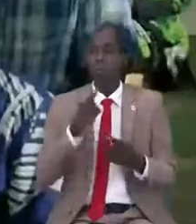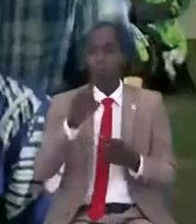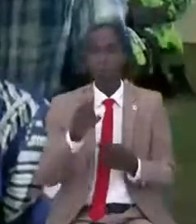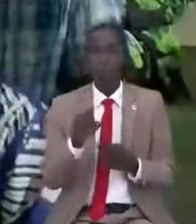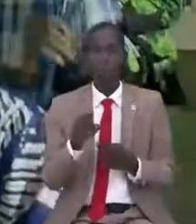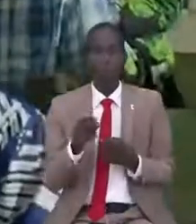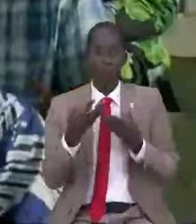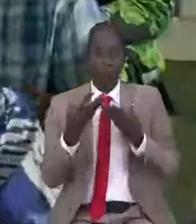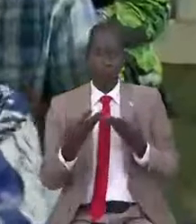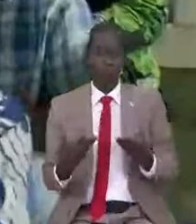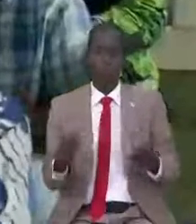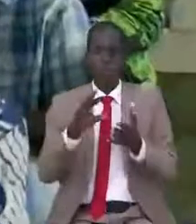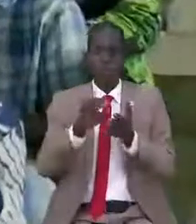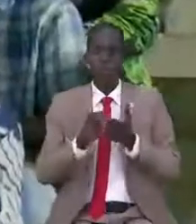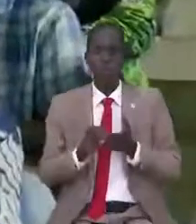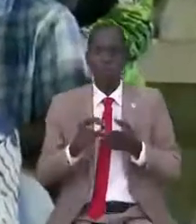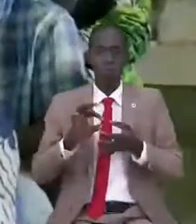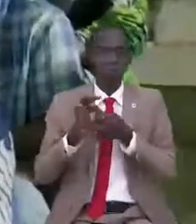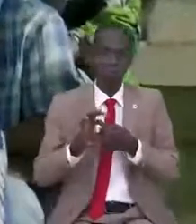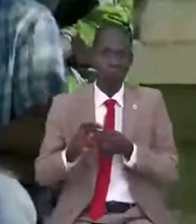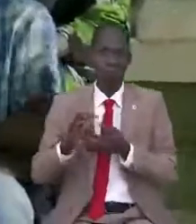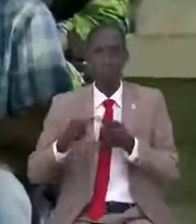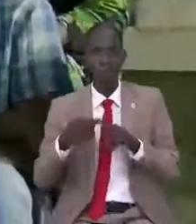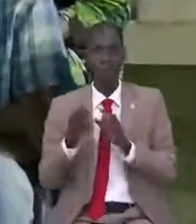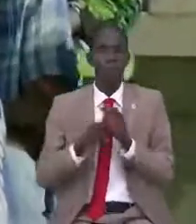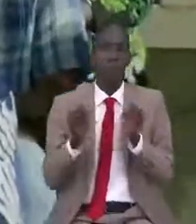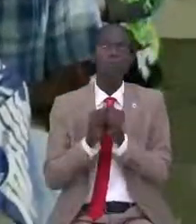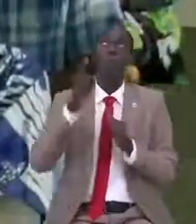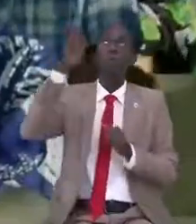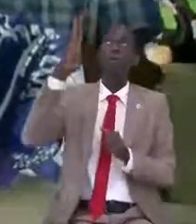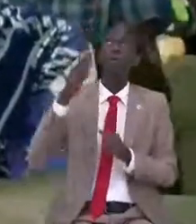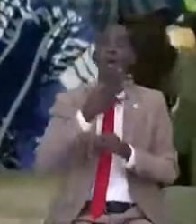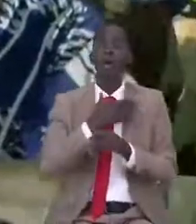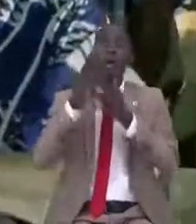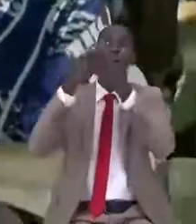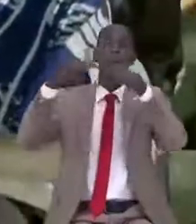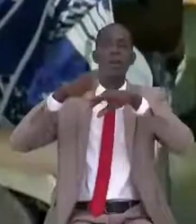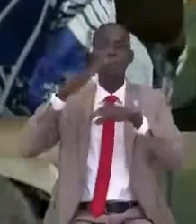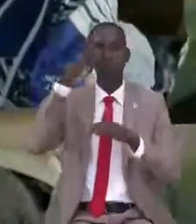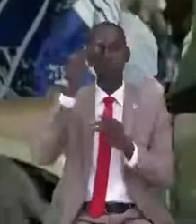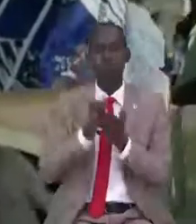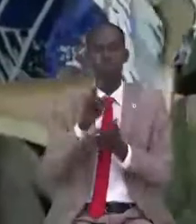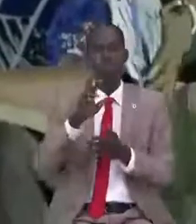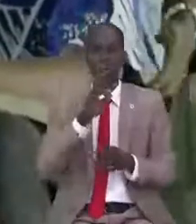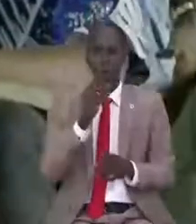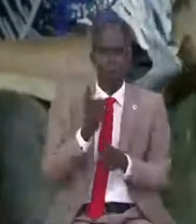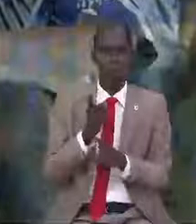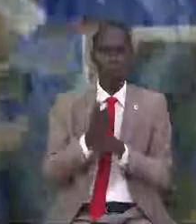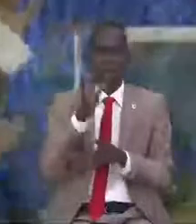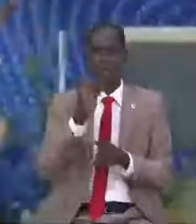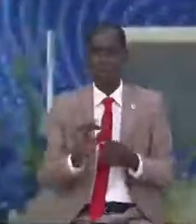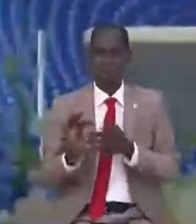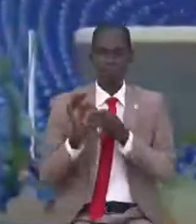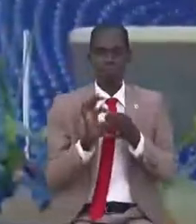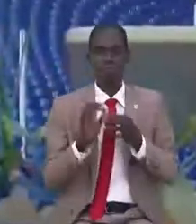Lorsque tu règles ta relation avec Dieu et le ciel sait que réellement